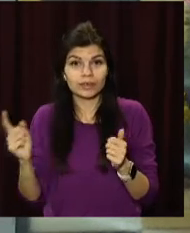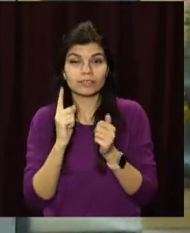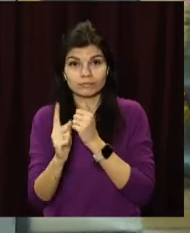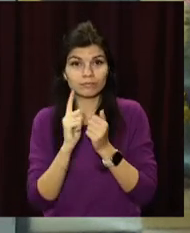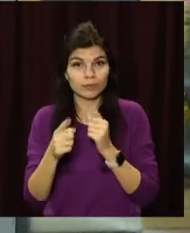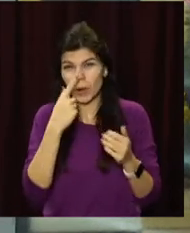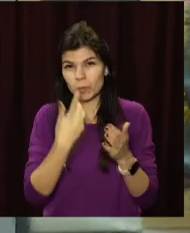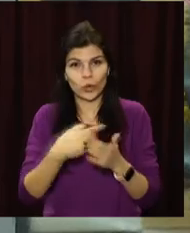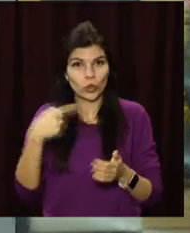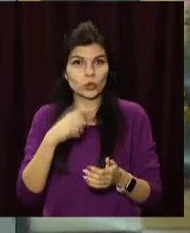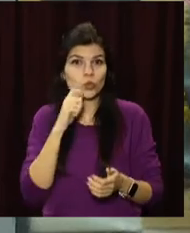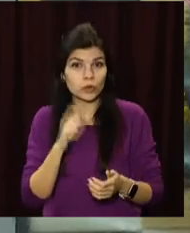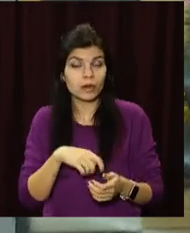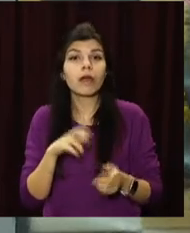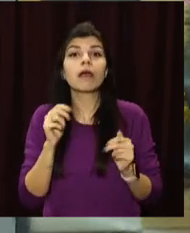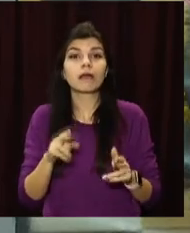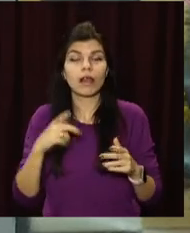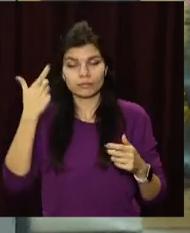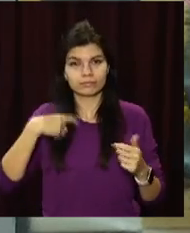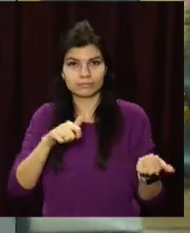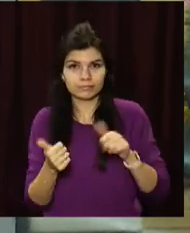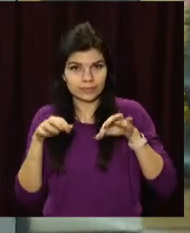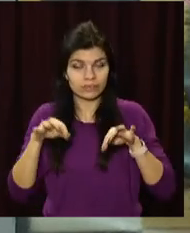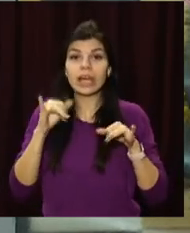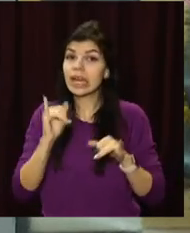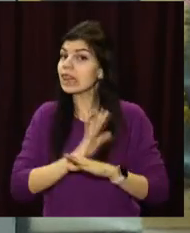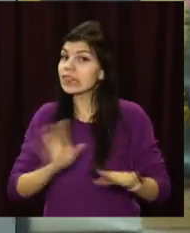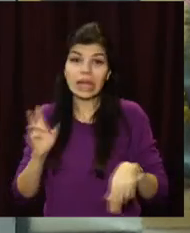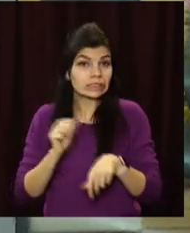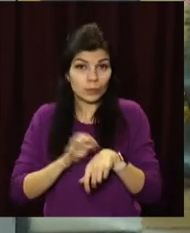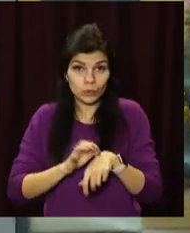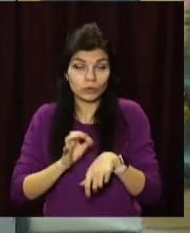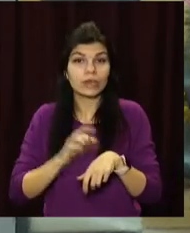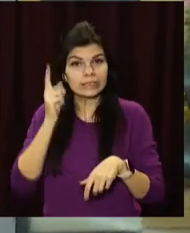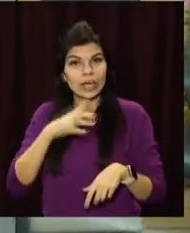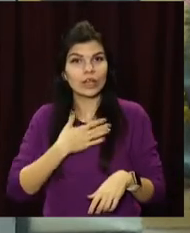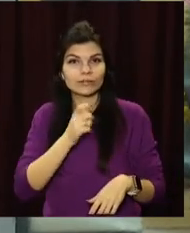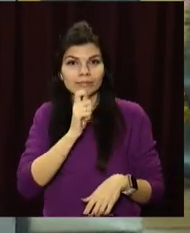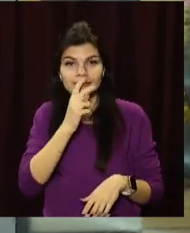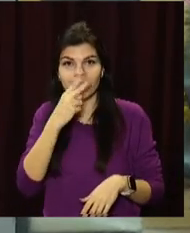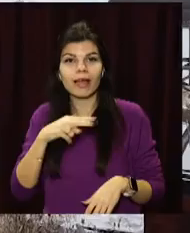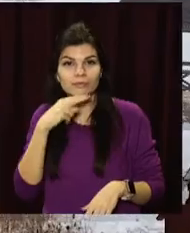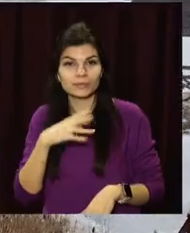понад 1000 українців. Як освятитися та не захворіти, знає наша Лідія Дмитрашко.